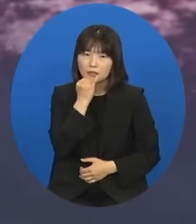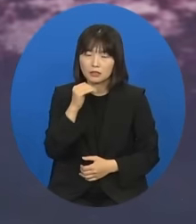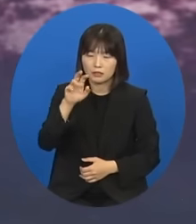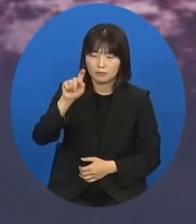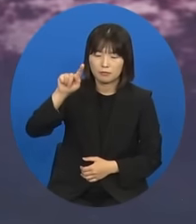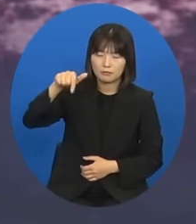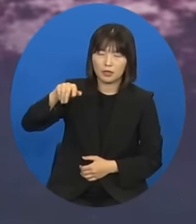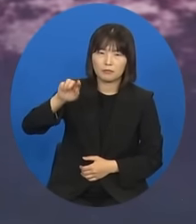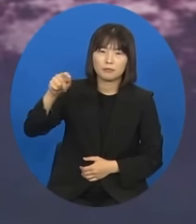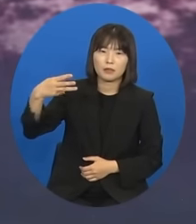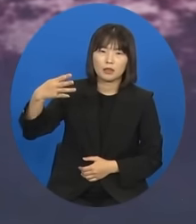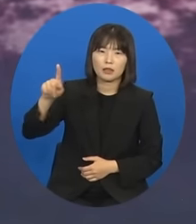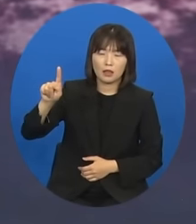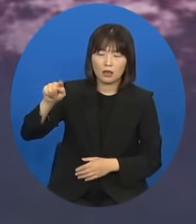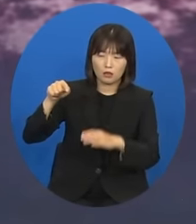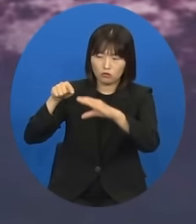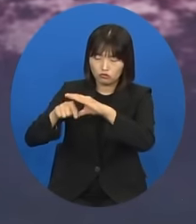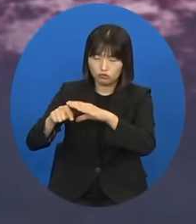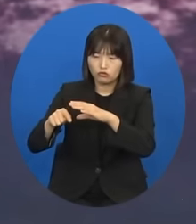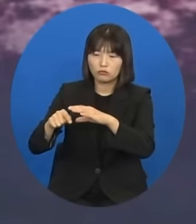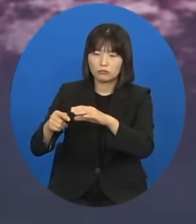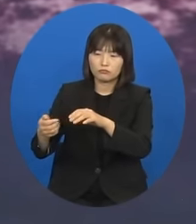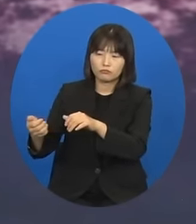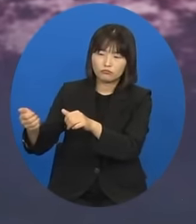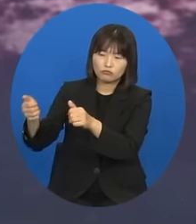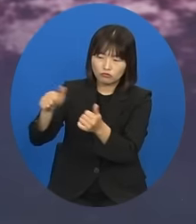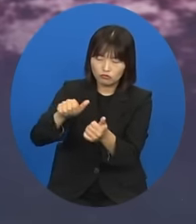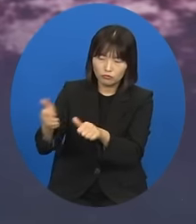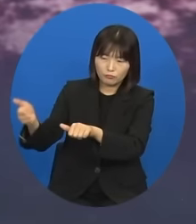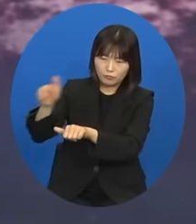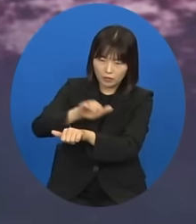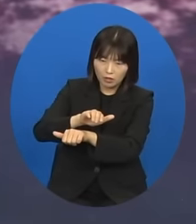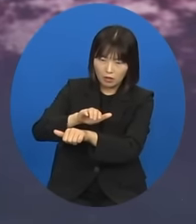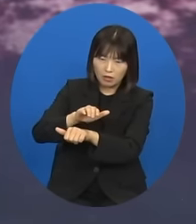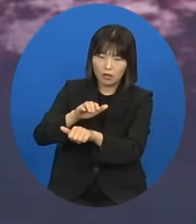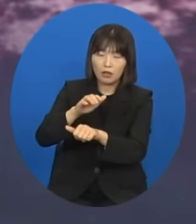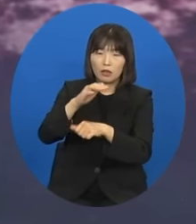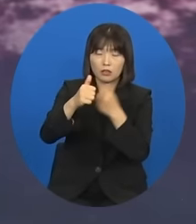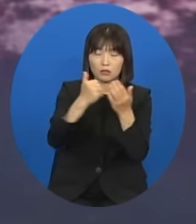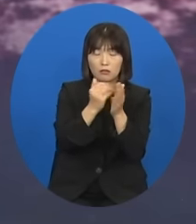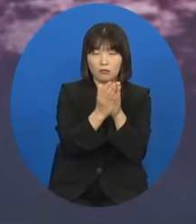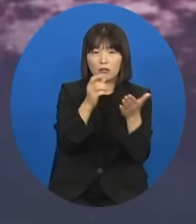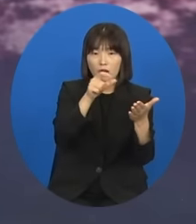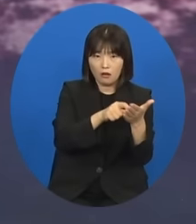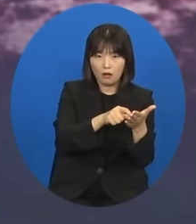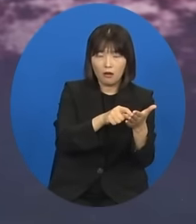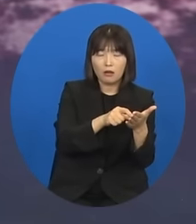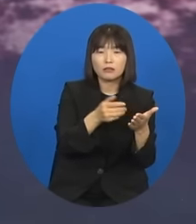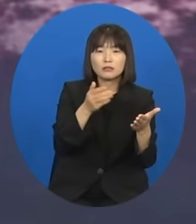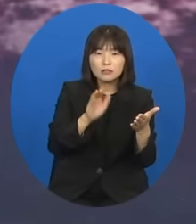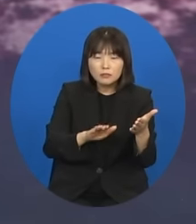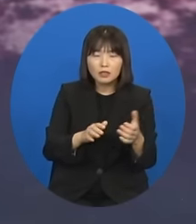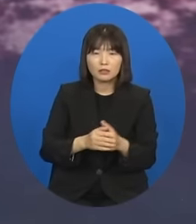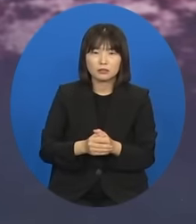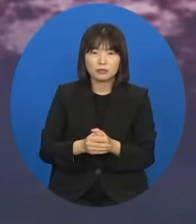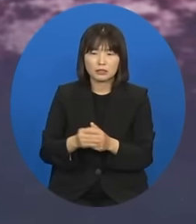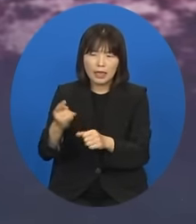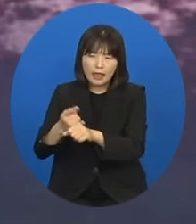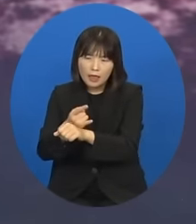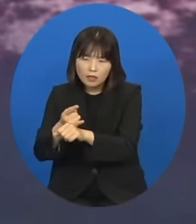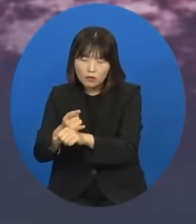그곳에 리브가가 묻혔다는 것은 누군가가 장례를 치렀다는 얘긴데 누가 치르는지는 모르겠어요 근데 에서가 치렀다는